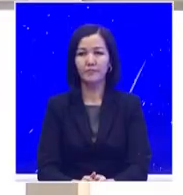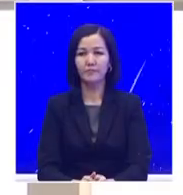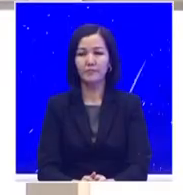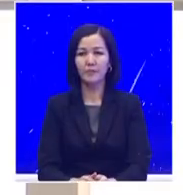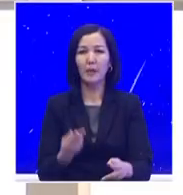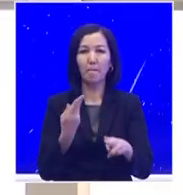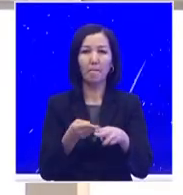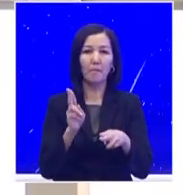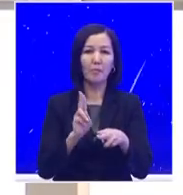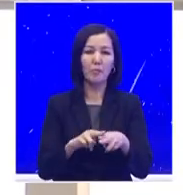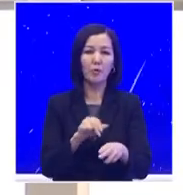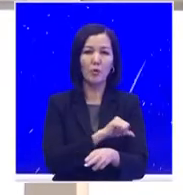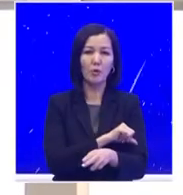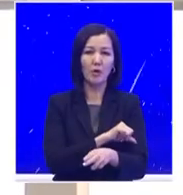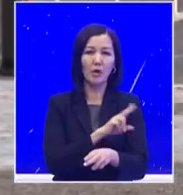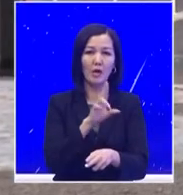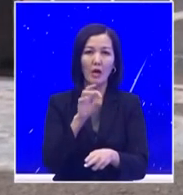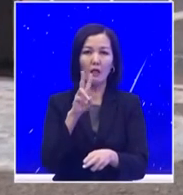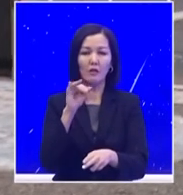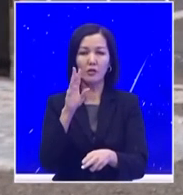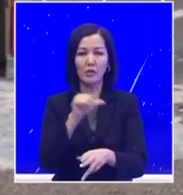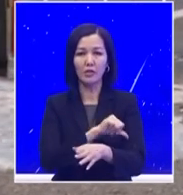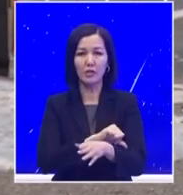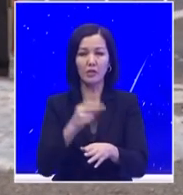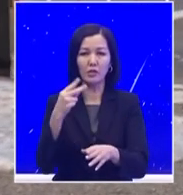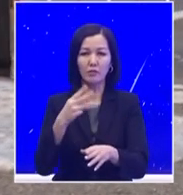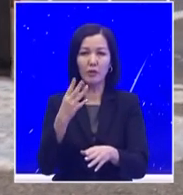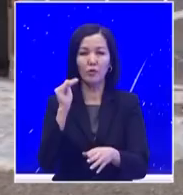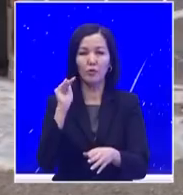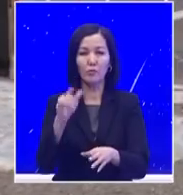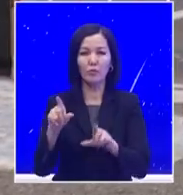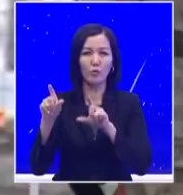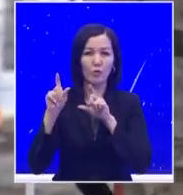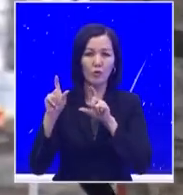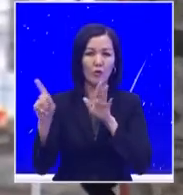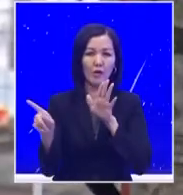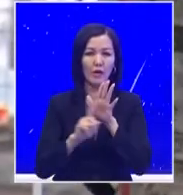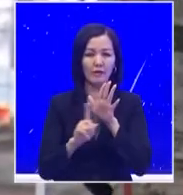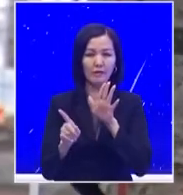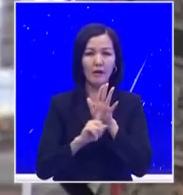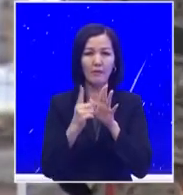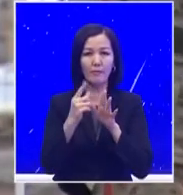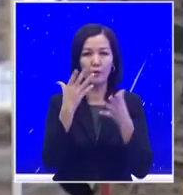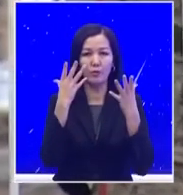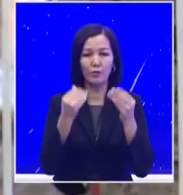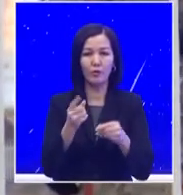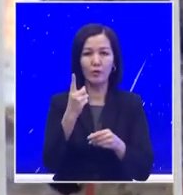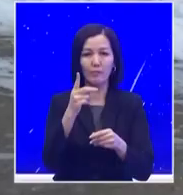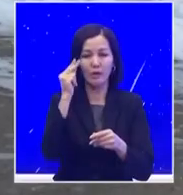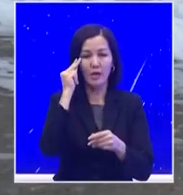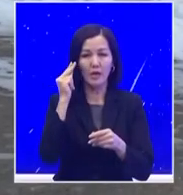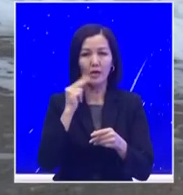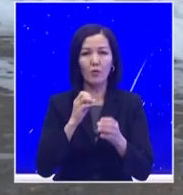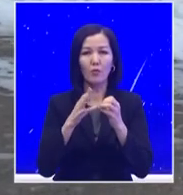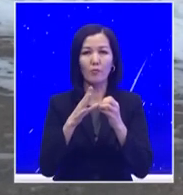Бұл қалжат шекара пункті. 2019 жылы 24 мыңға жоқ жүк көлігі қатынаған. Мұнда күніне Қытай Халық Республикасынан 10-15